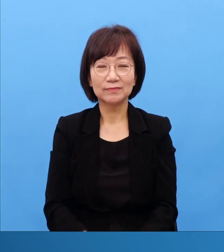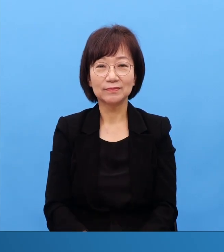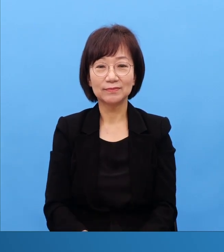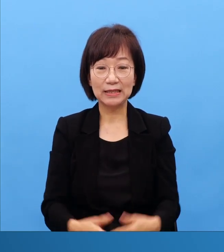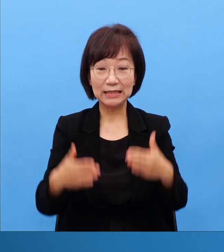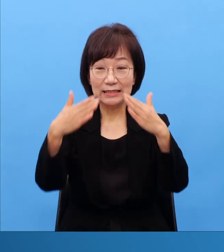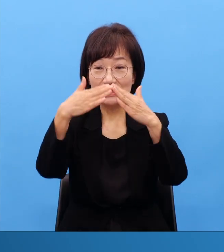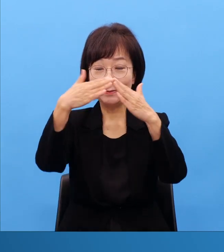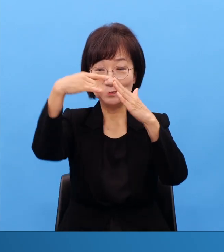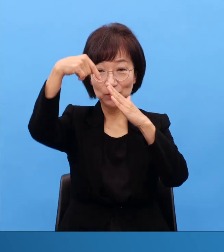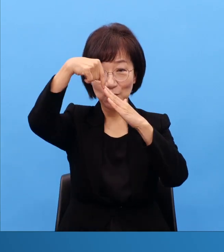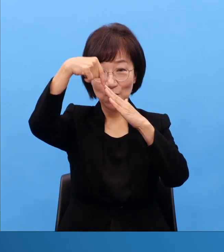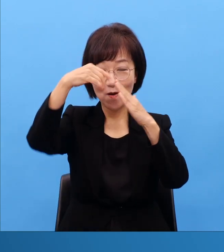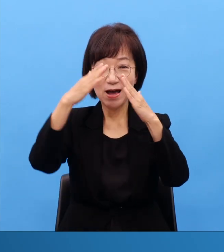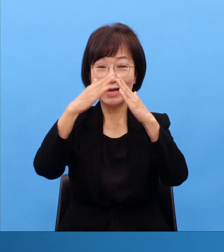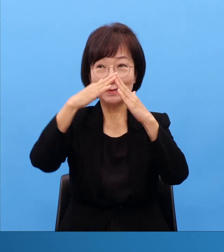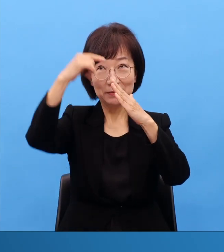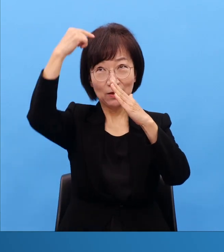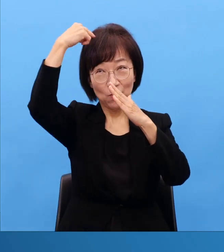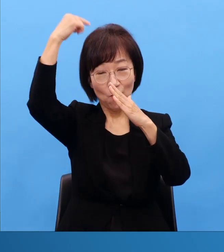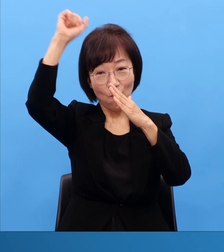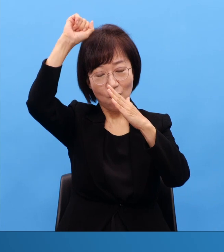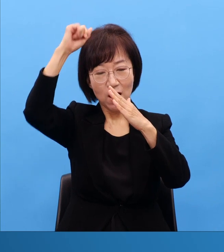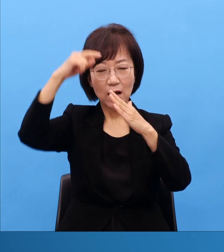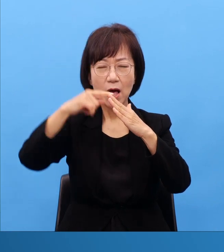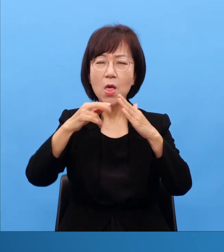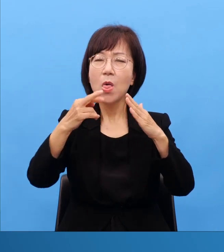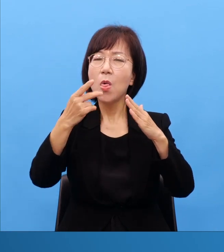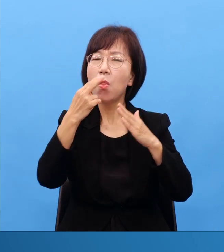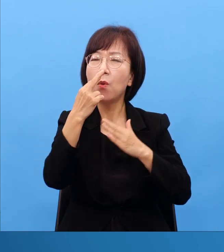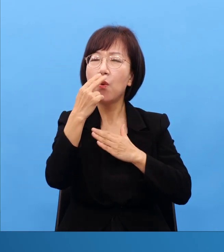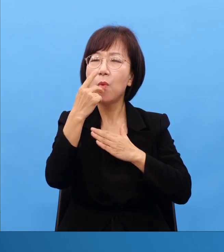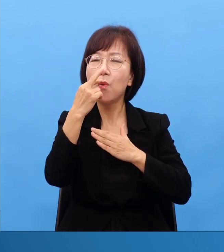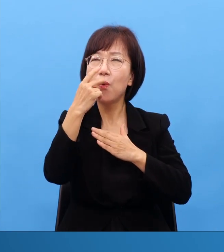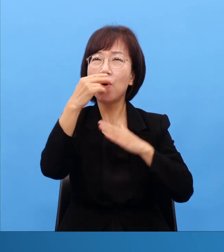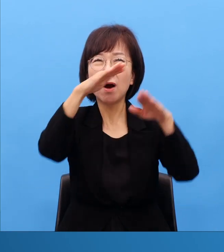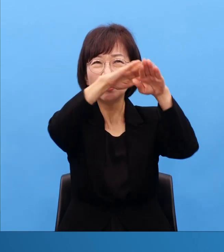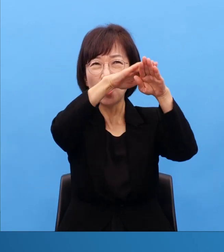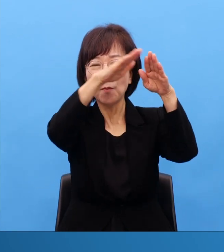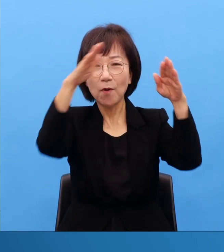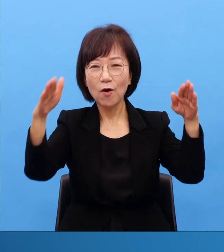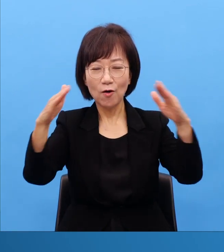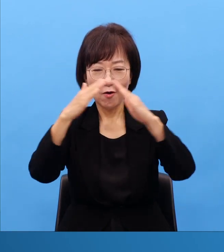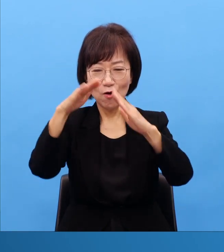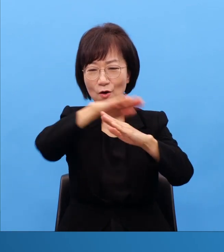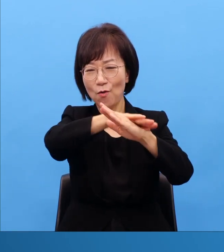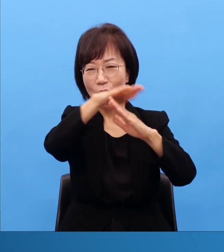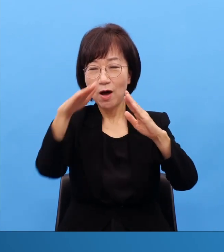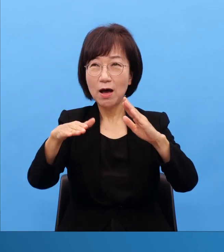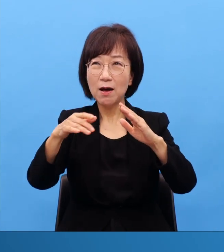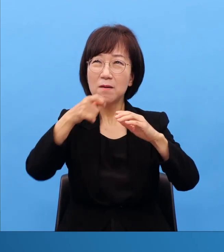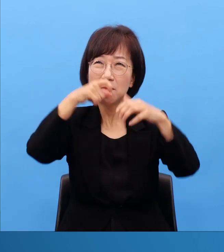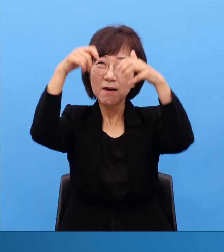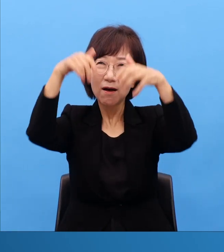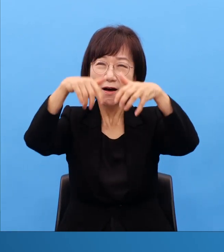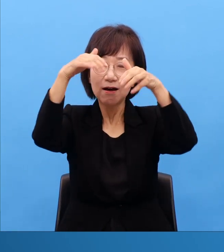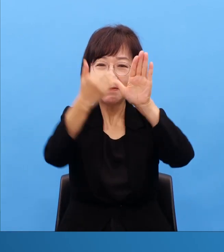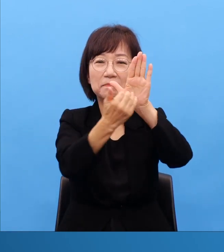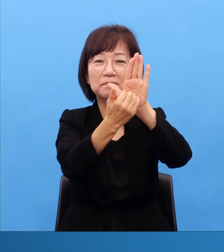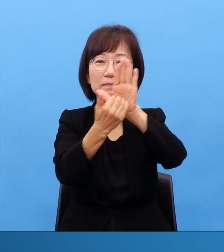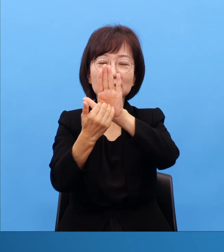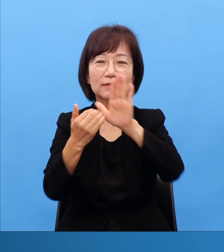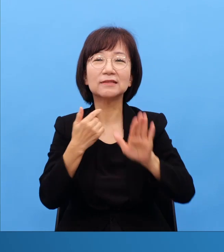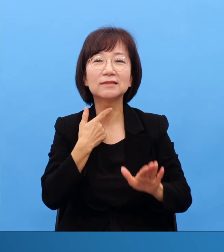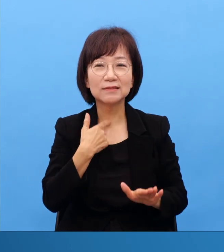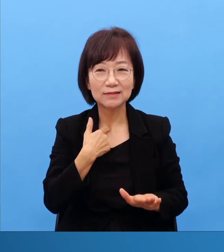뭐 비닐 같은 걸 덮어서 비가 안 들어오도록 그렇게 한 거죠. So we simply had a vinyl covering over our rooftop so that the rain wouldn't come